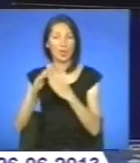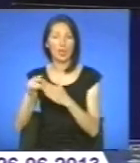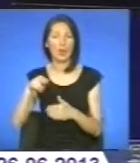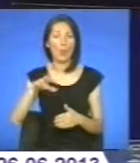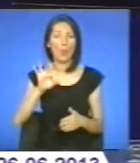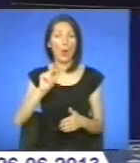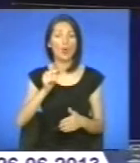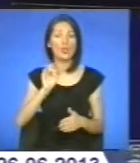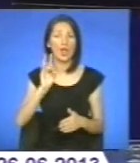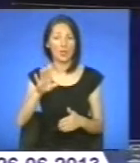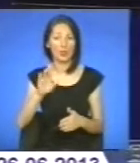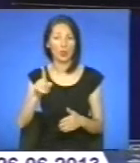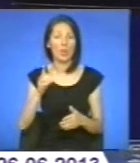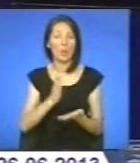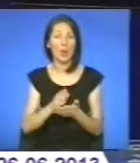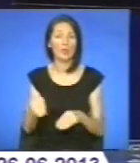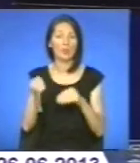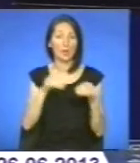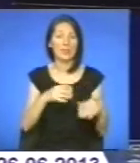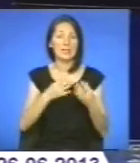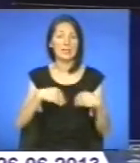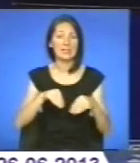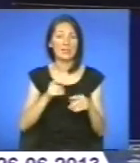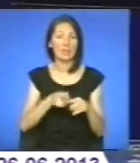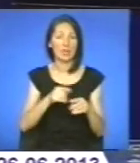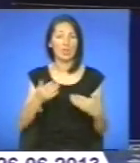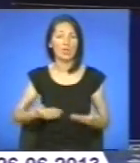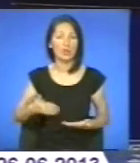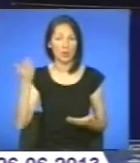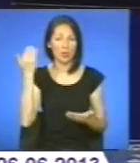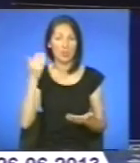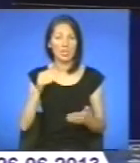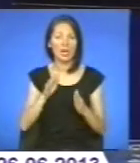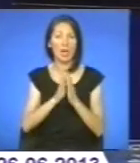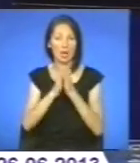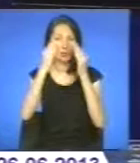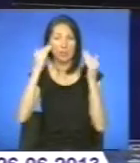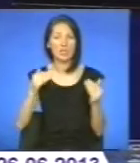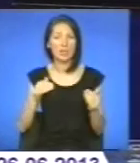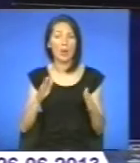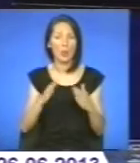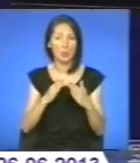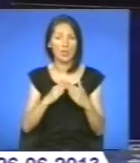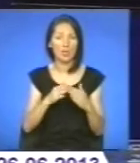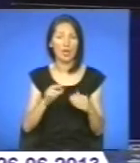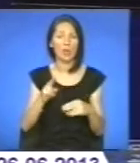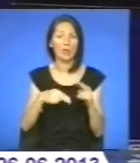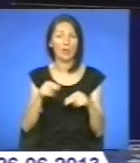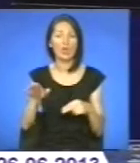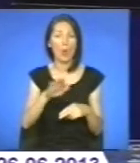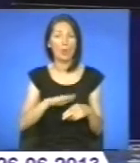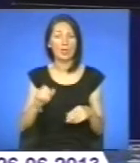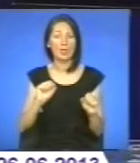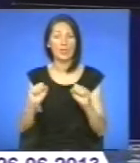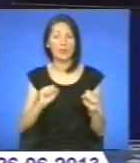мають переселитися сім'ї, які проживають у колишніх лаврських приміщеннях. На будівельному об'єкті керівник області провів